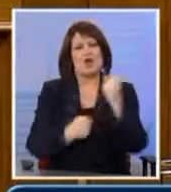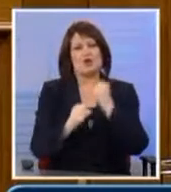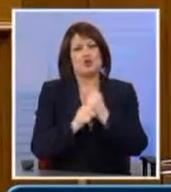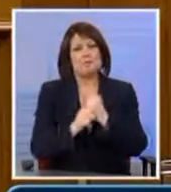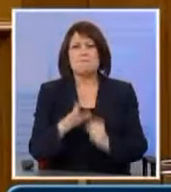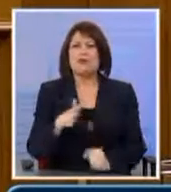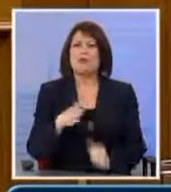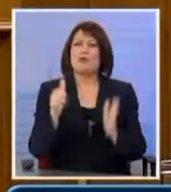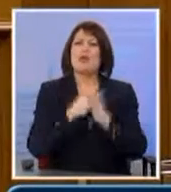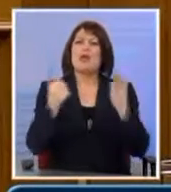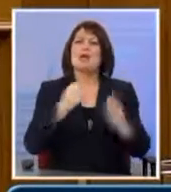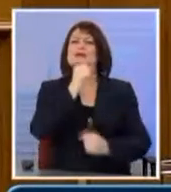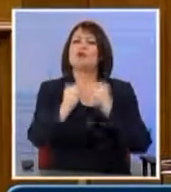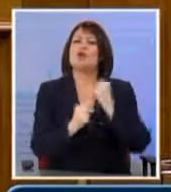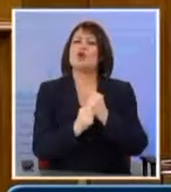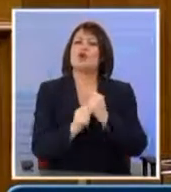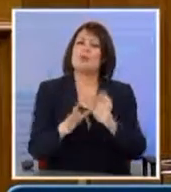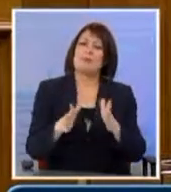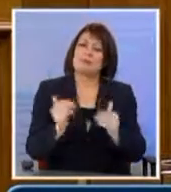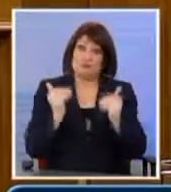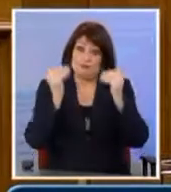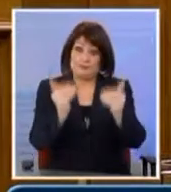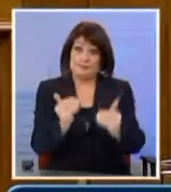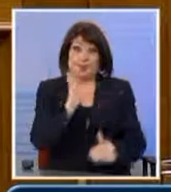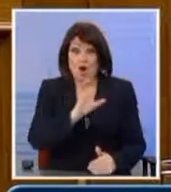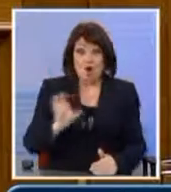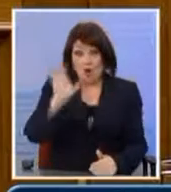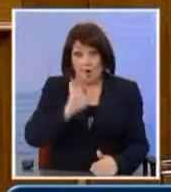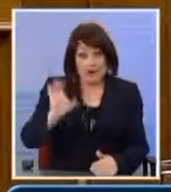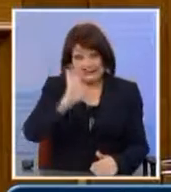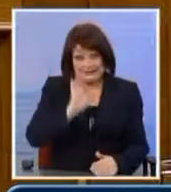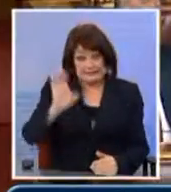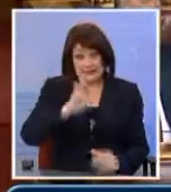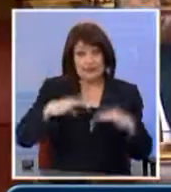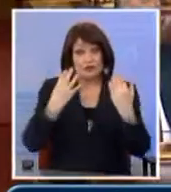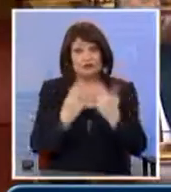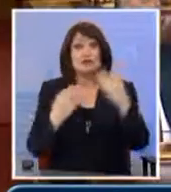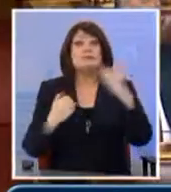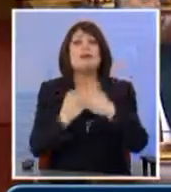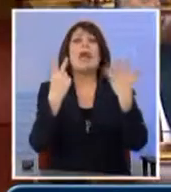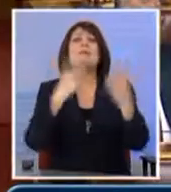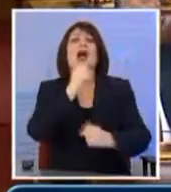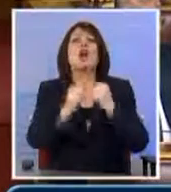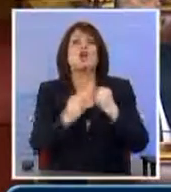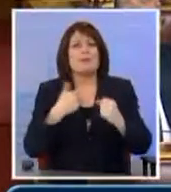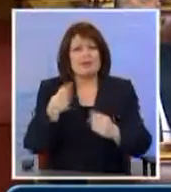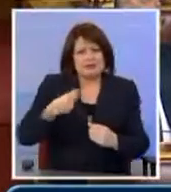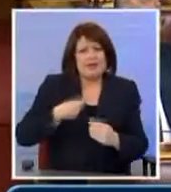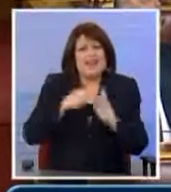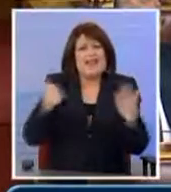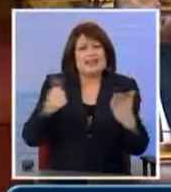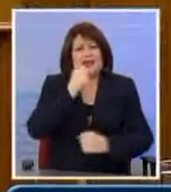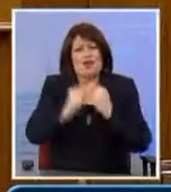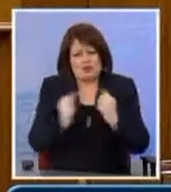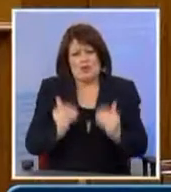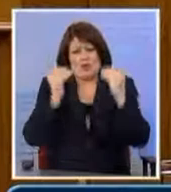είναι περίπου 16 χρόνια, τη στιγμή που για τις υπόλοιπες χώρες της Ευρωζώνης δεν ξεπερνά τα 7 χρόνια. Πάνω από